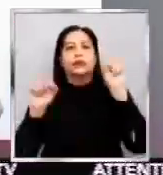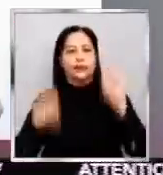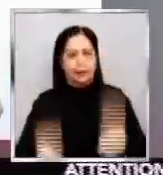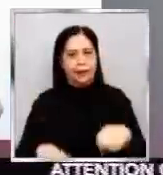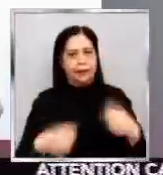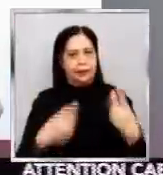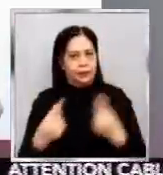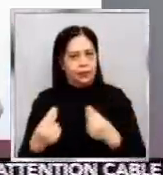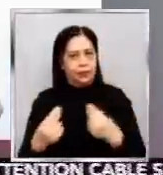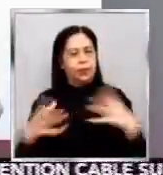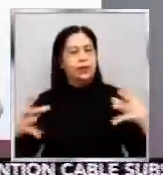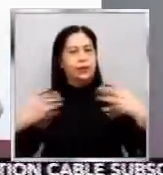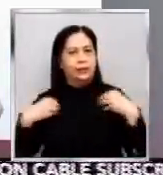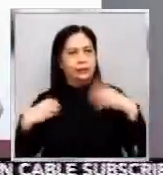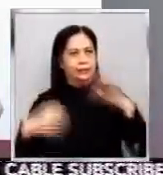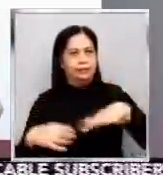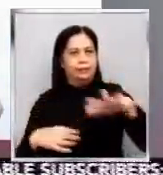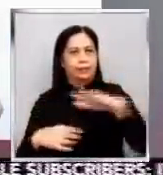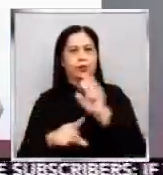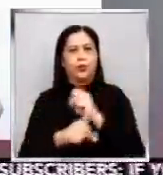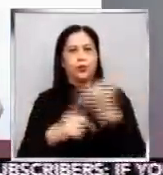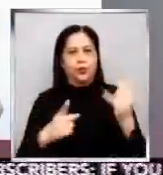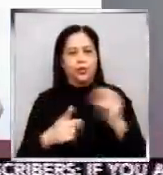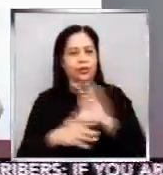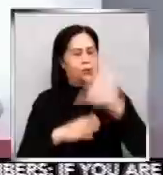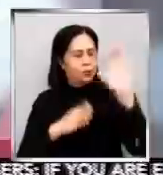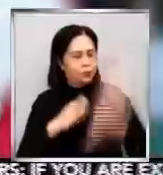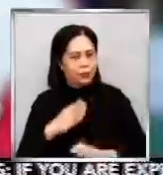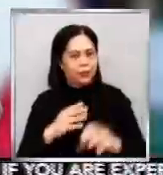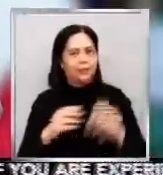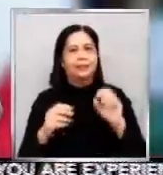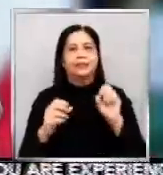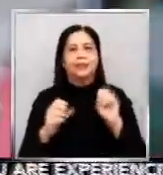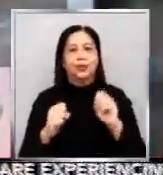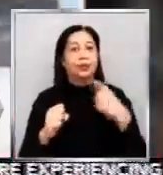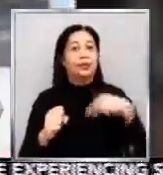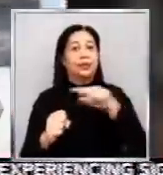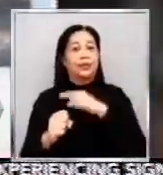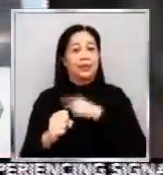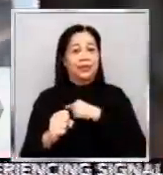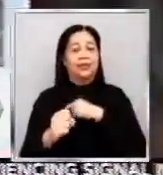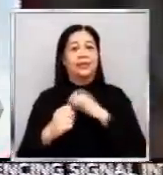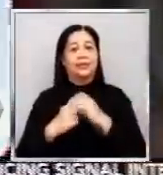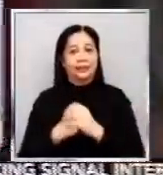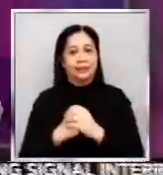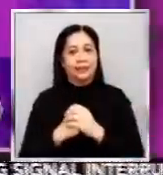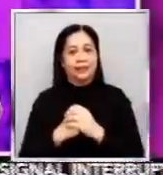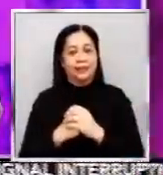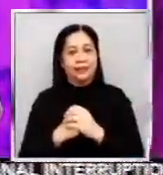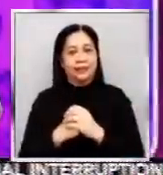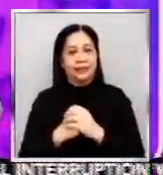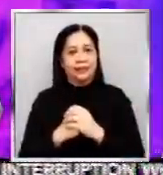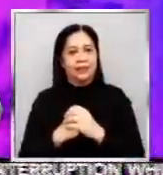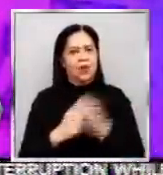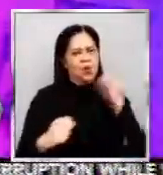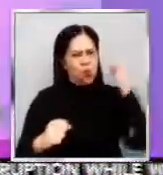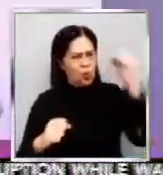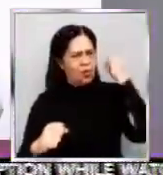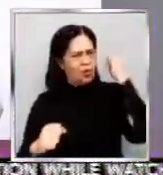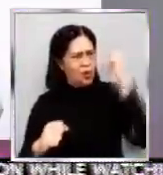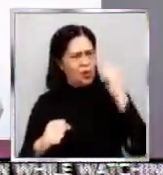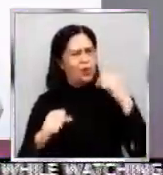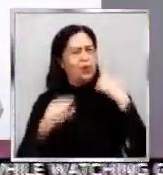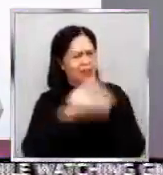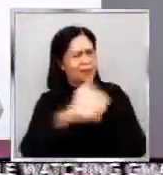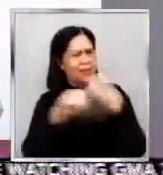na rin tayo ng lipunan ng buong buo. Kaya sa atin is go lang ng go, laban lang ng laban sa buhay,